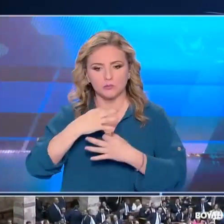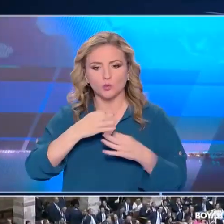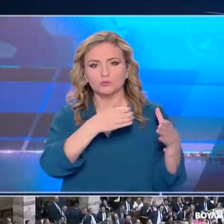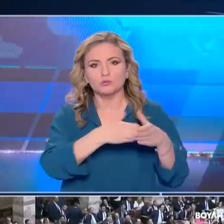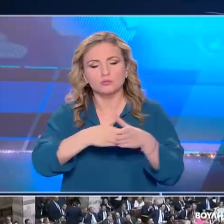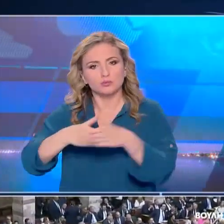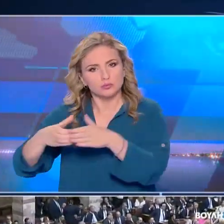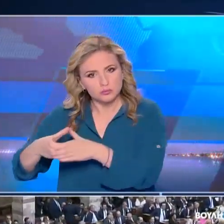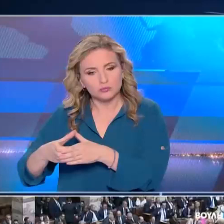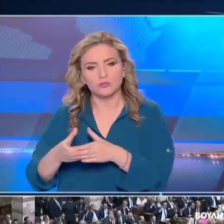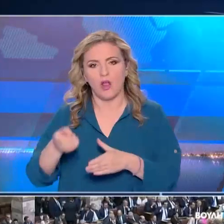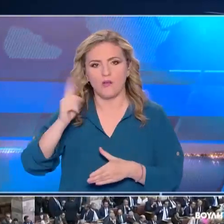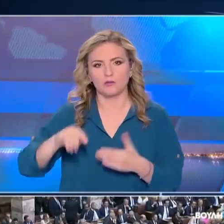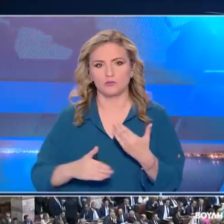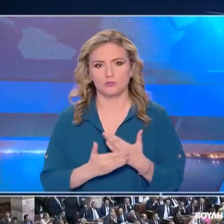κόμματα.